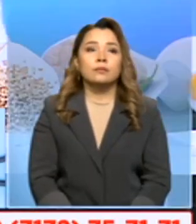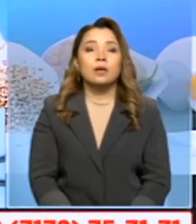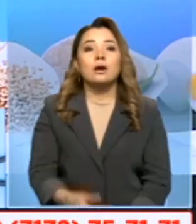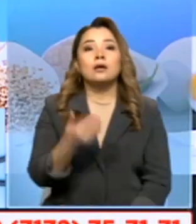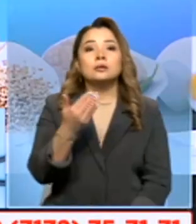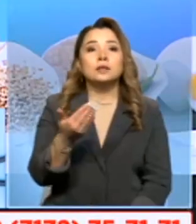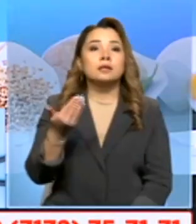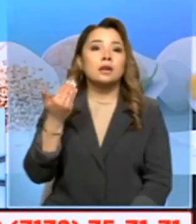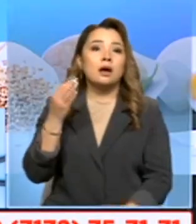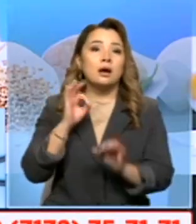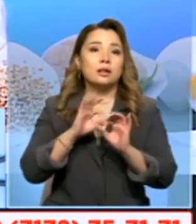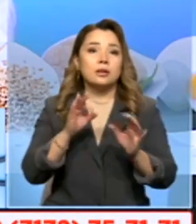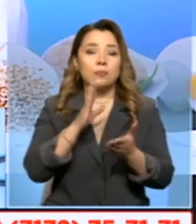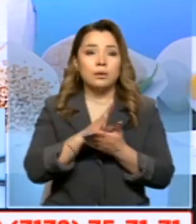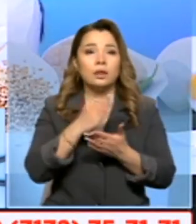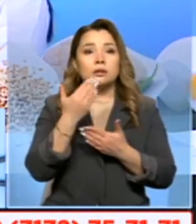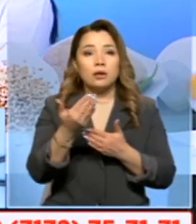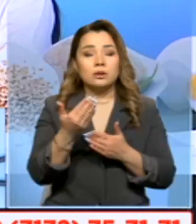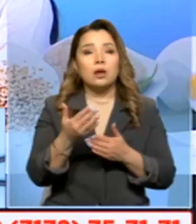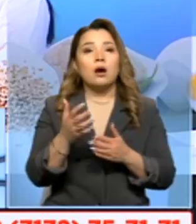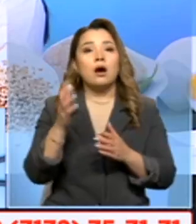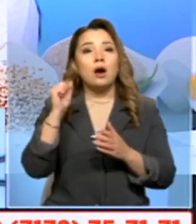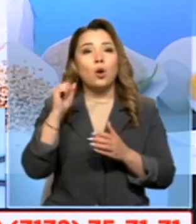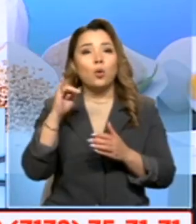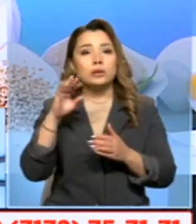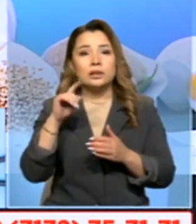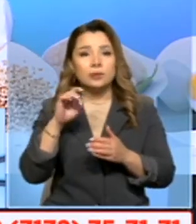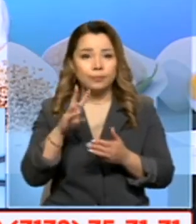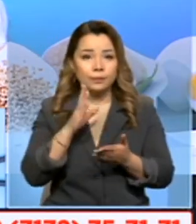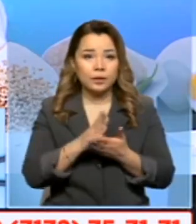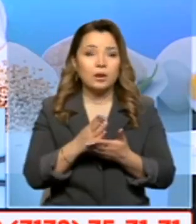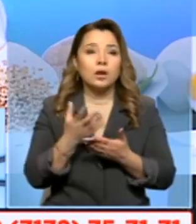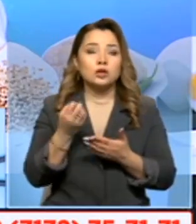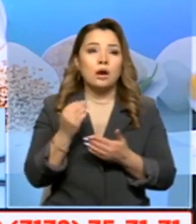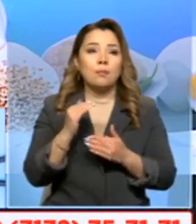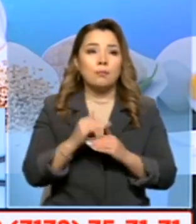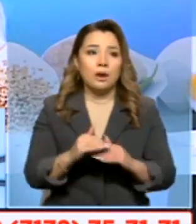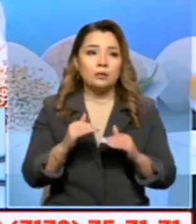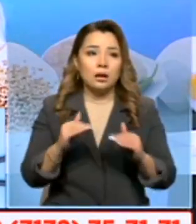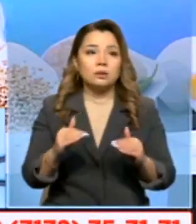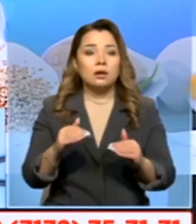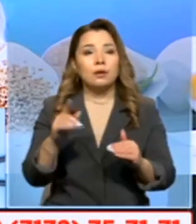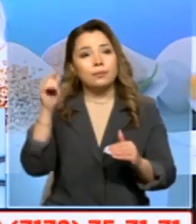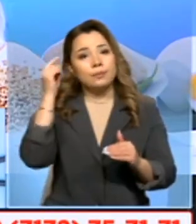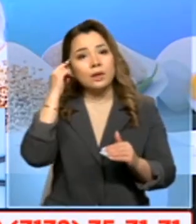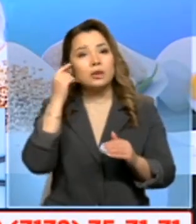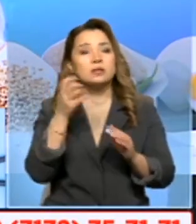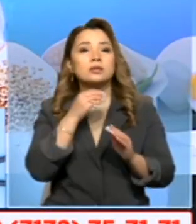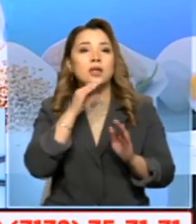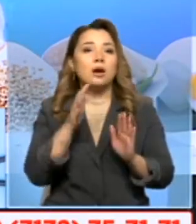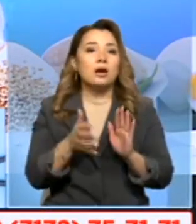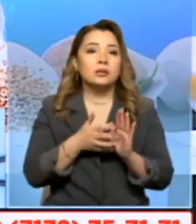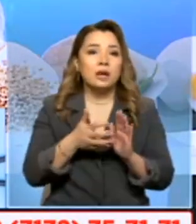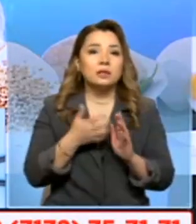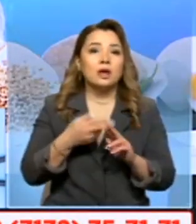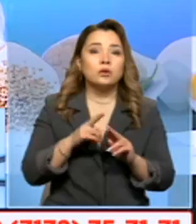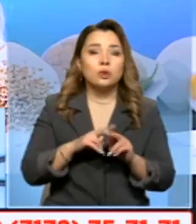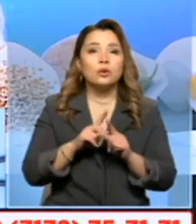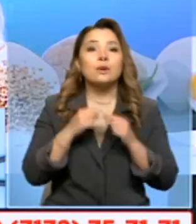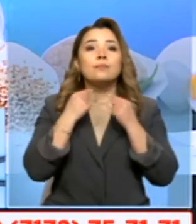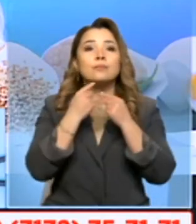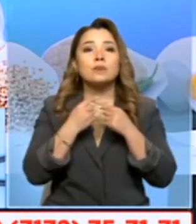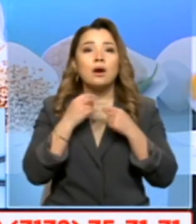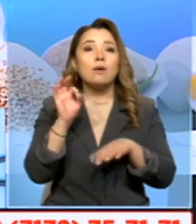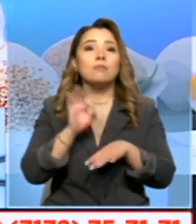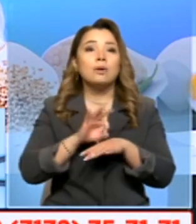сізде айттыңыз, соңғы зерттеулер бойынша аутизм, жалпы баланың ақыл есінің кем болып туы, бұл қалқанша